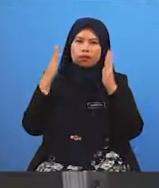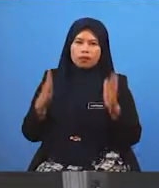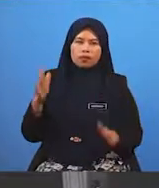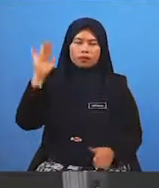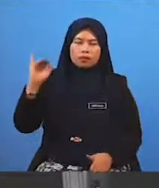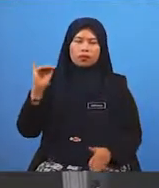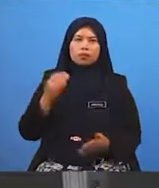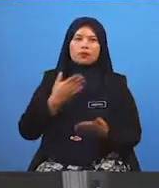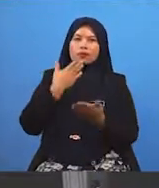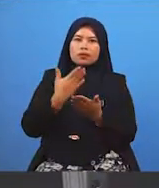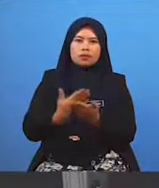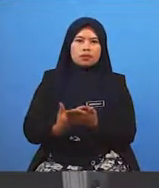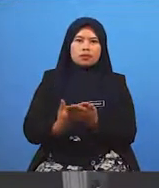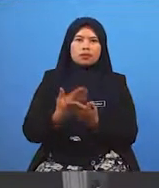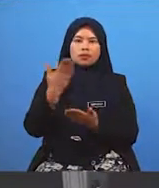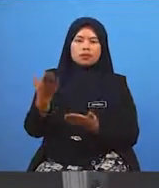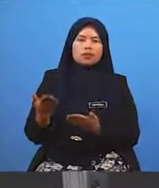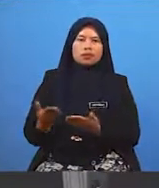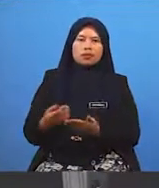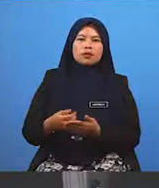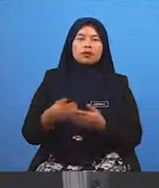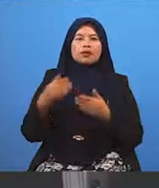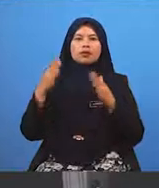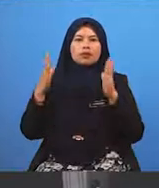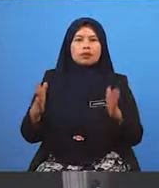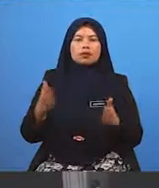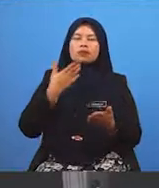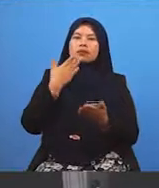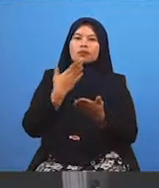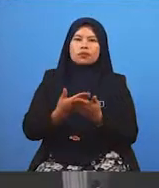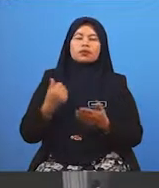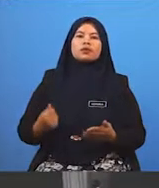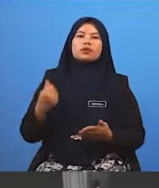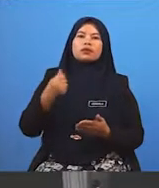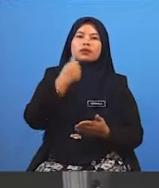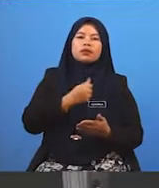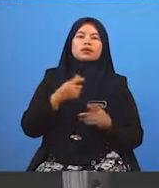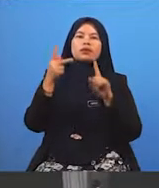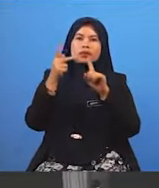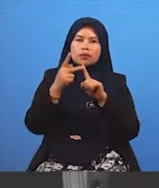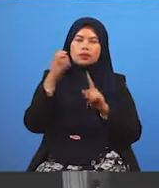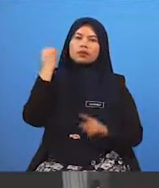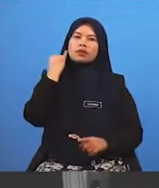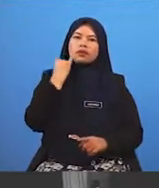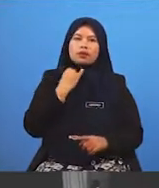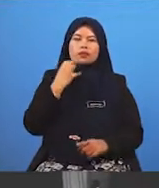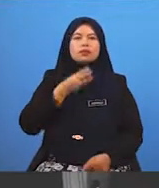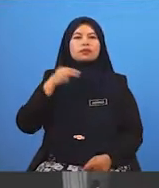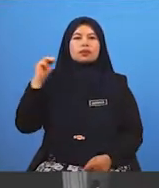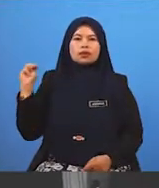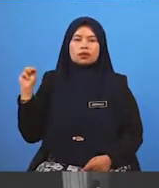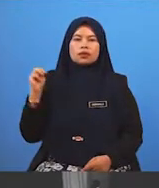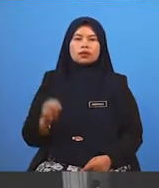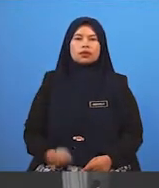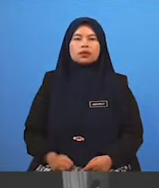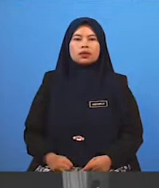di kalangan kamu adalah orang yang paling baik akhlaknya kepada isteri-isteri mereka.